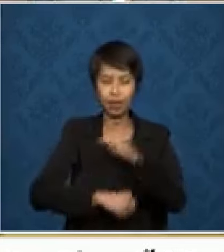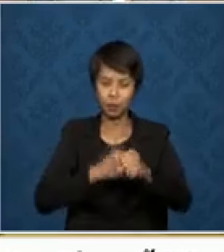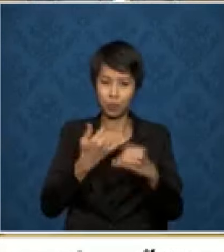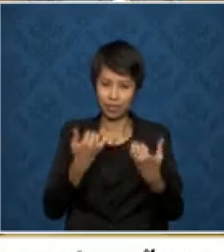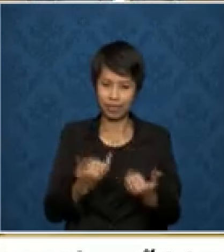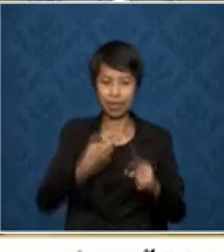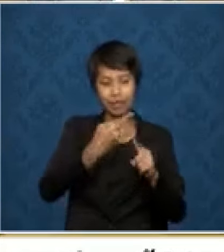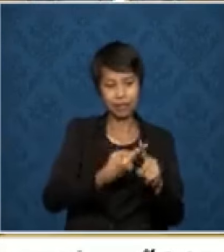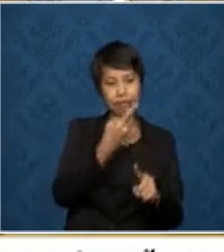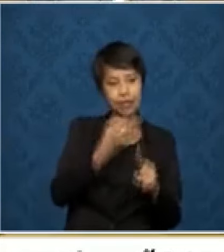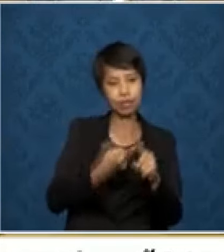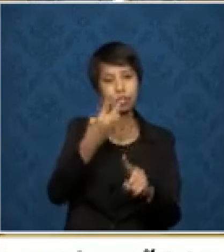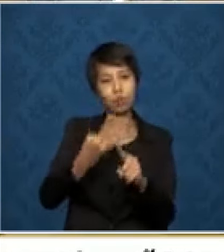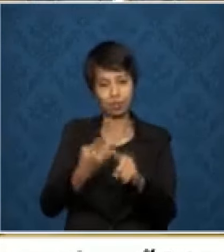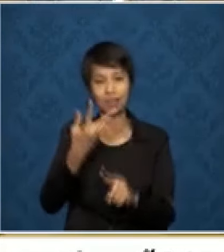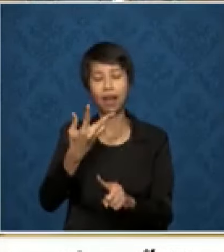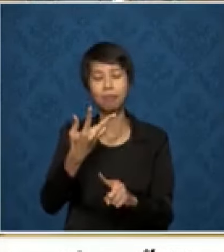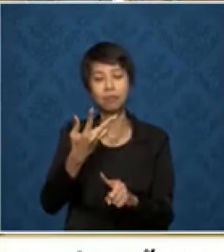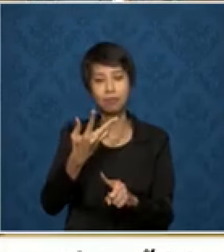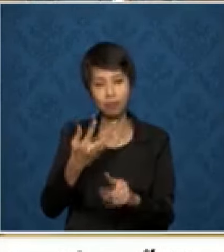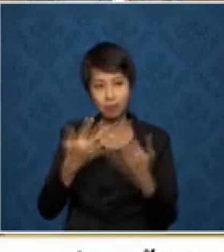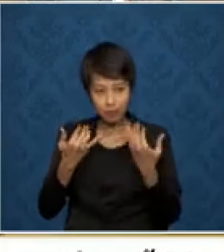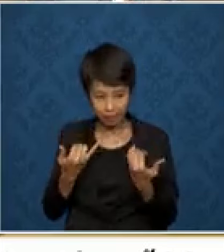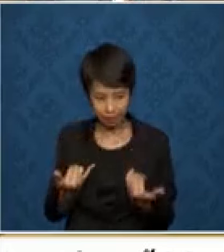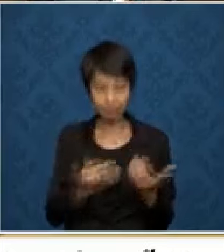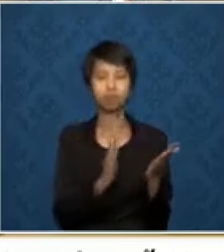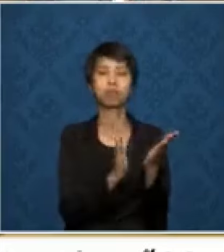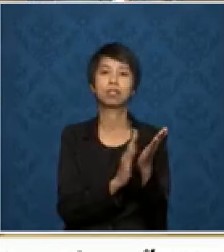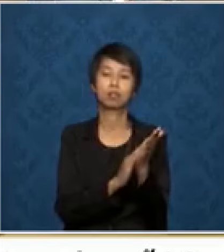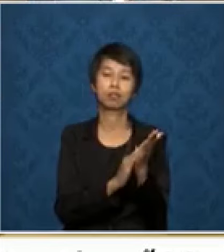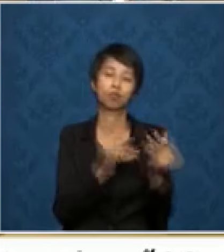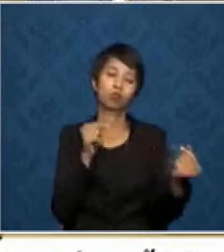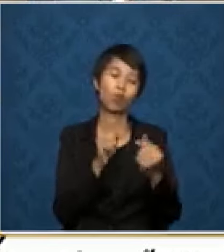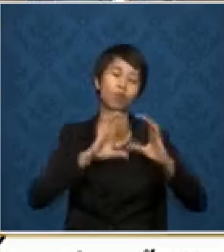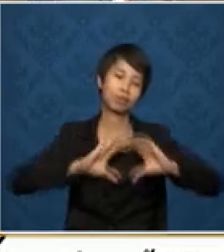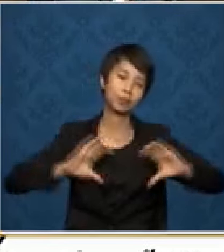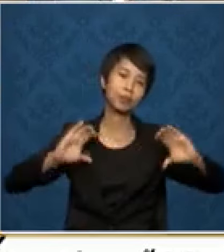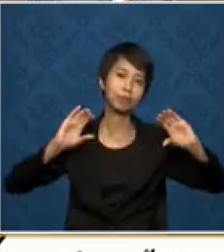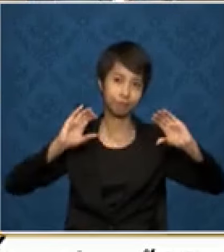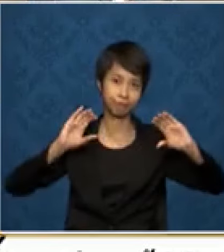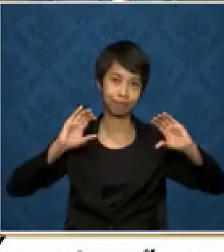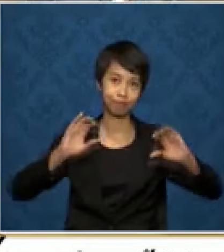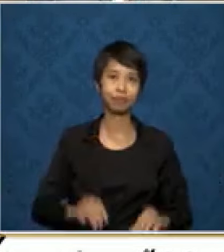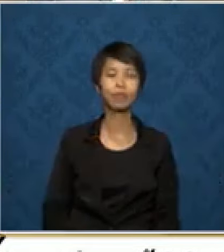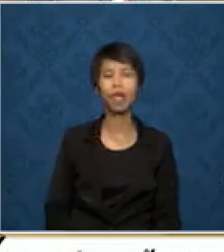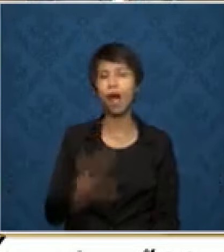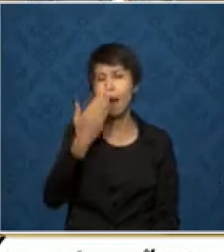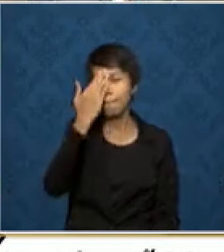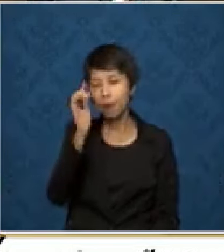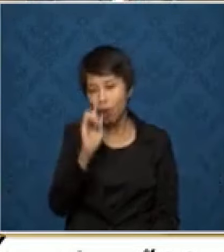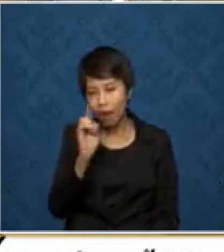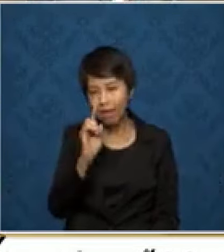กุมภาพันธ์มีนาคมเป็นต้นมาขอแสดงความยินดีกับรัฐบาลด้วยครับที่เข้ามาไม่กี่